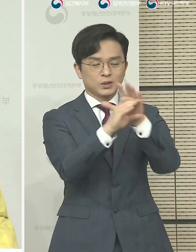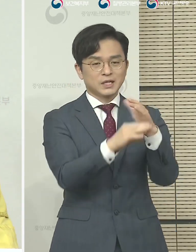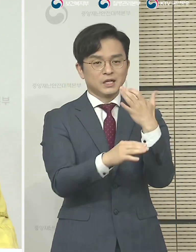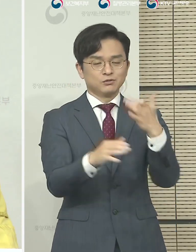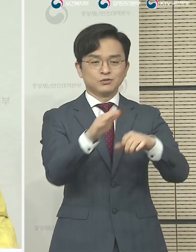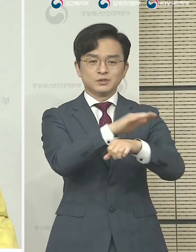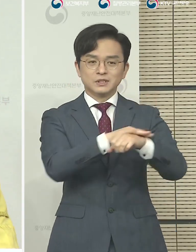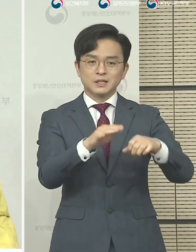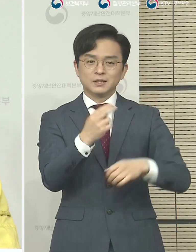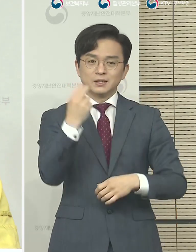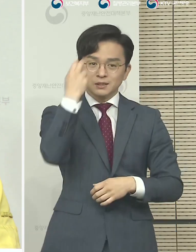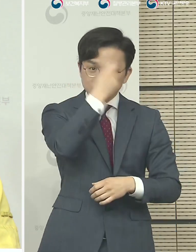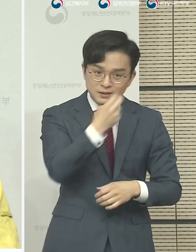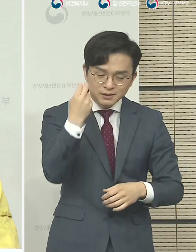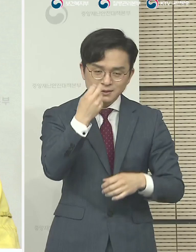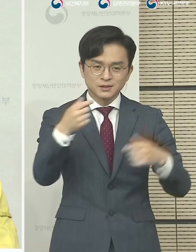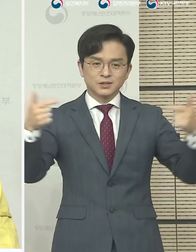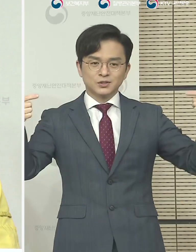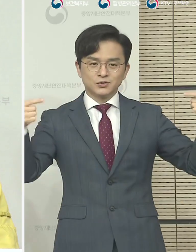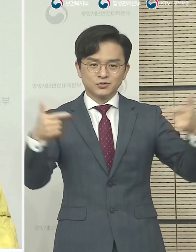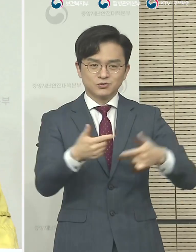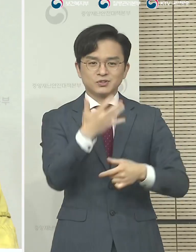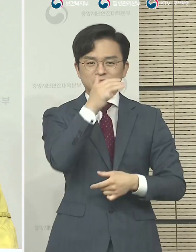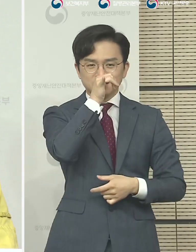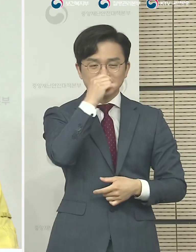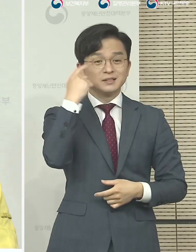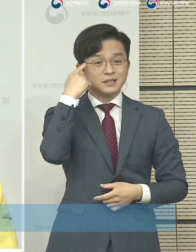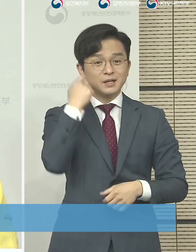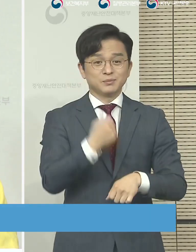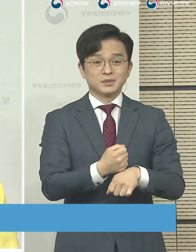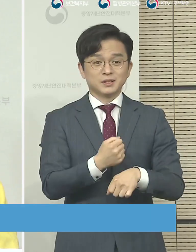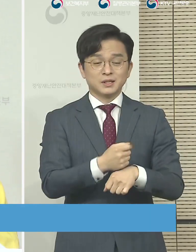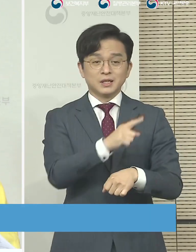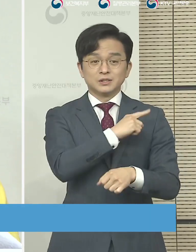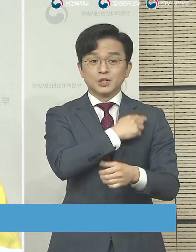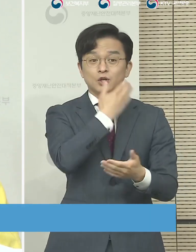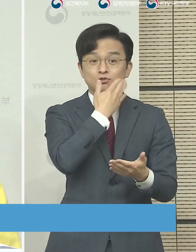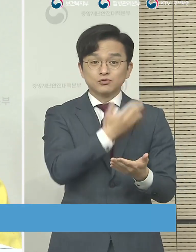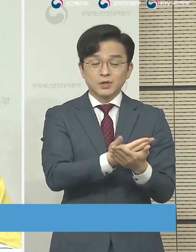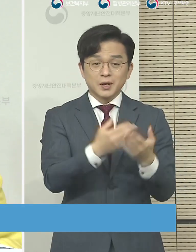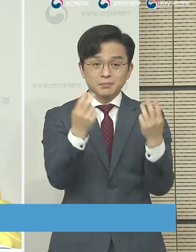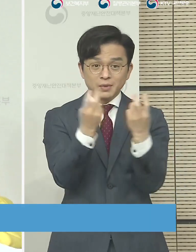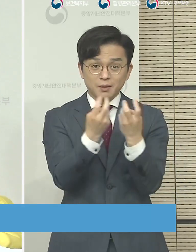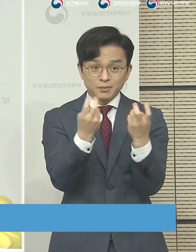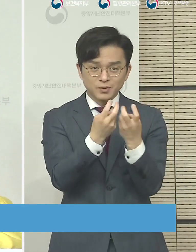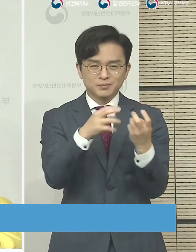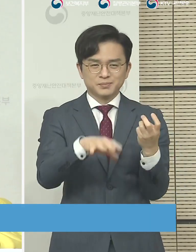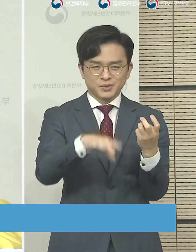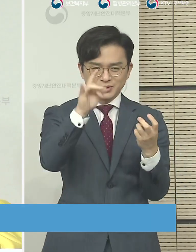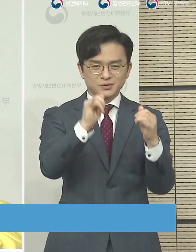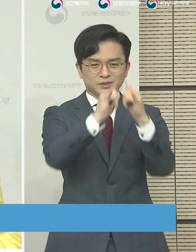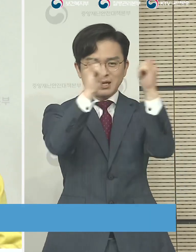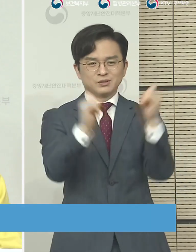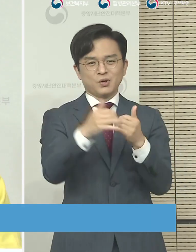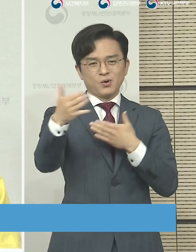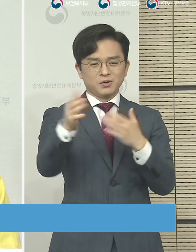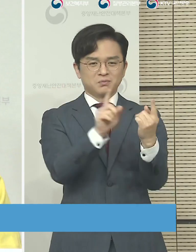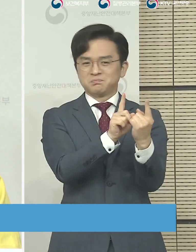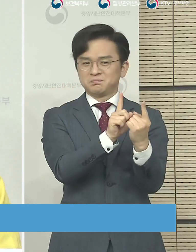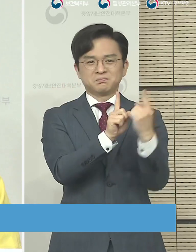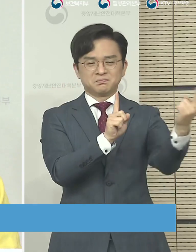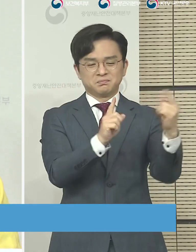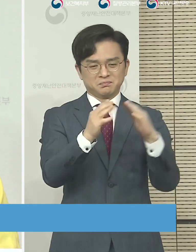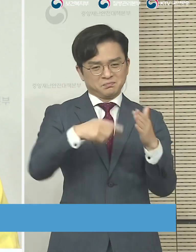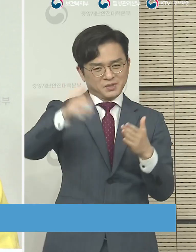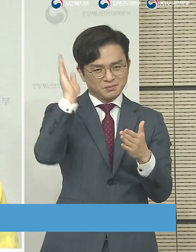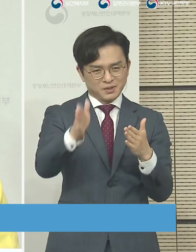있습니다. 이를 위한 가장 중요한 방법이 바로 사회적 거리두기입니다. 많은 국민들께서 사회적